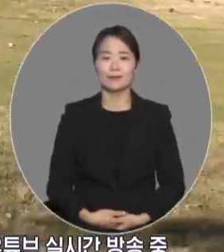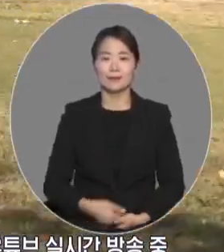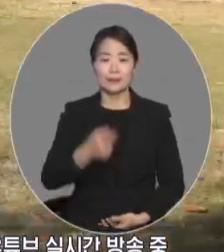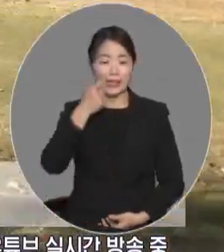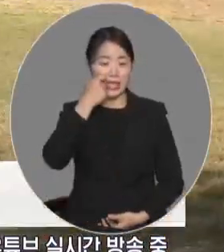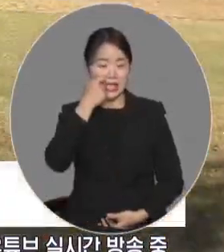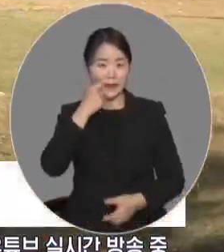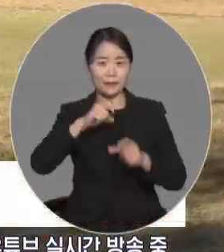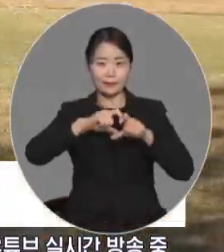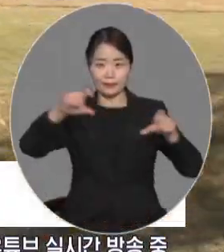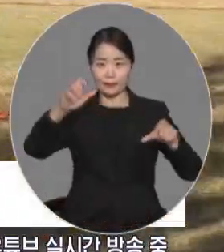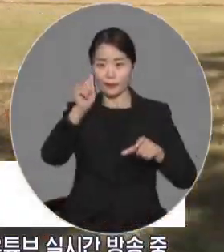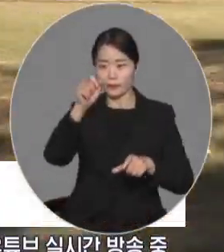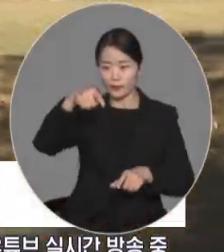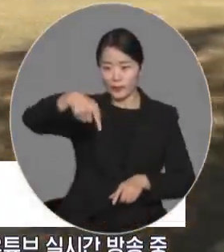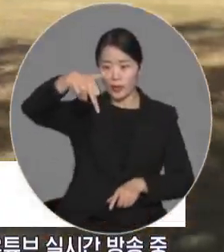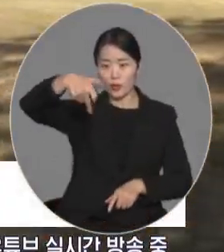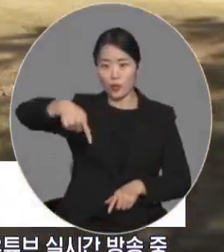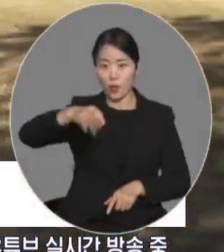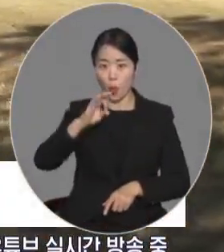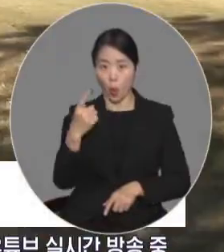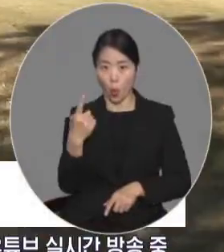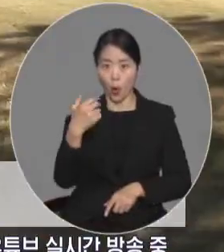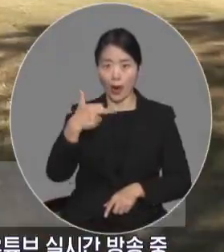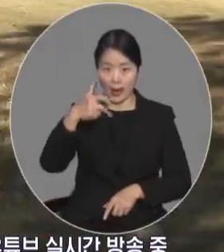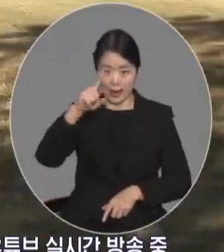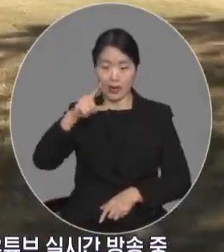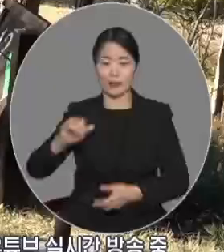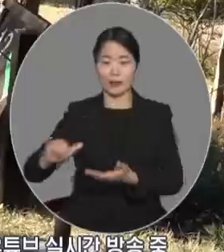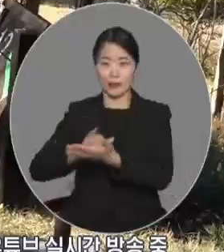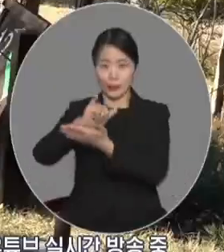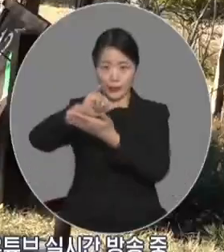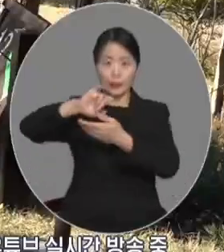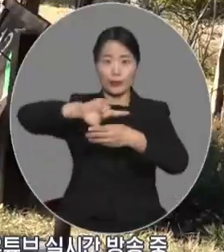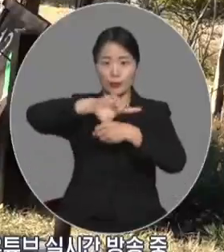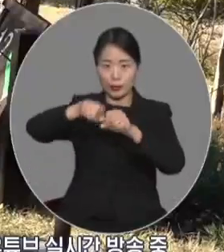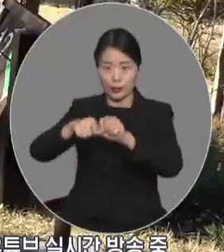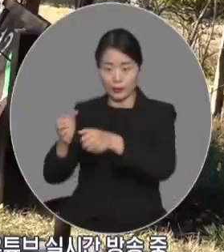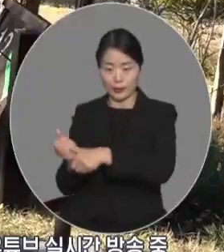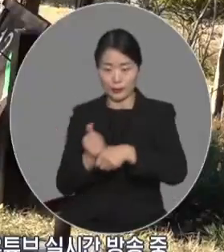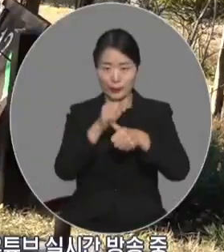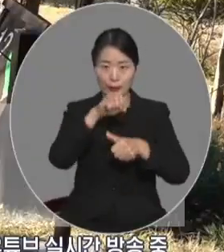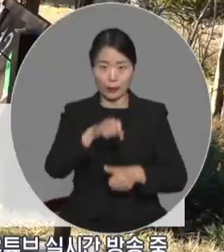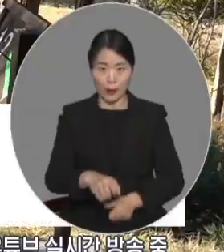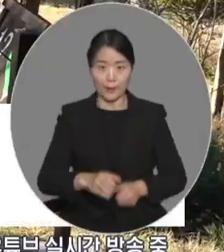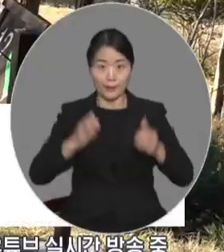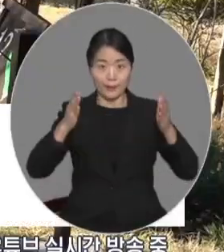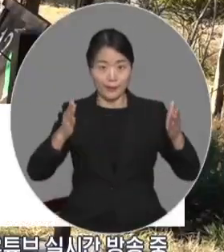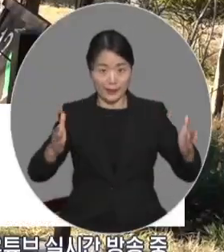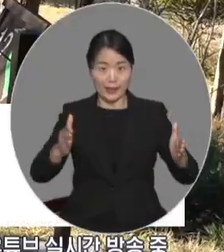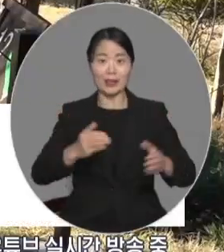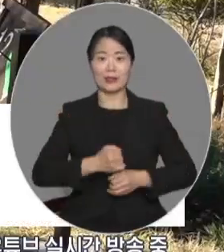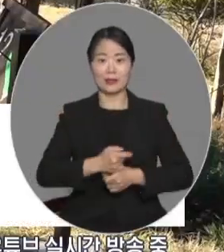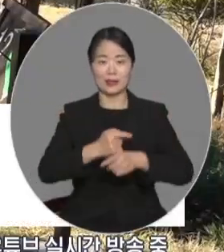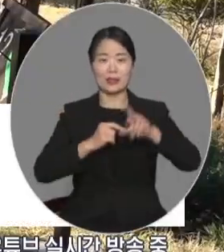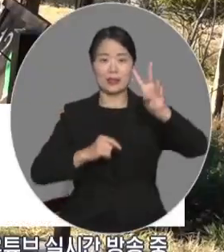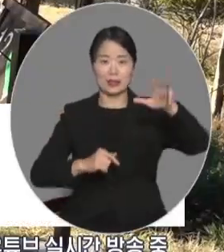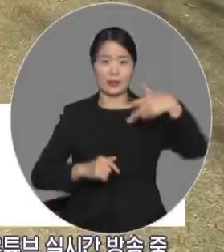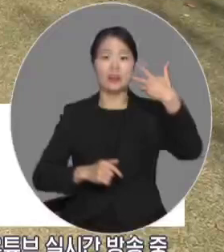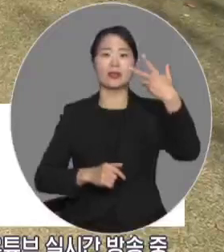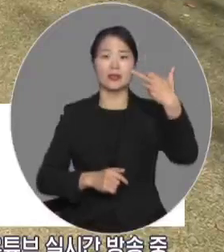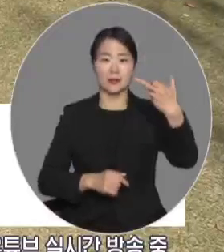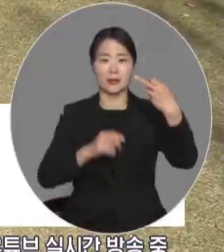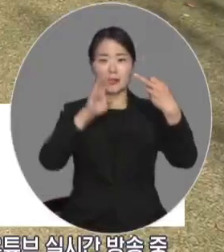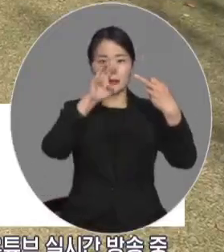일본 후쿠오카 공항 인근 파크 골프장. 총 연장 712m, 18홀 규모로 지어진 이곳은